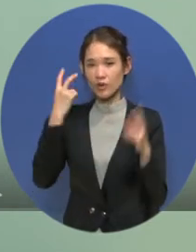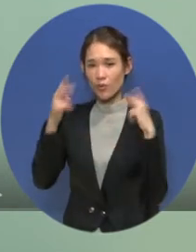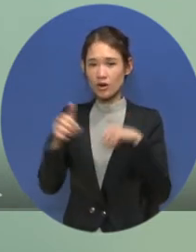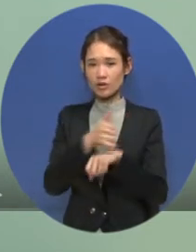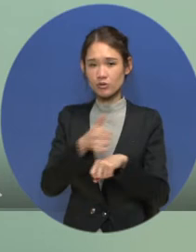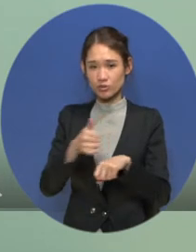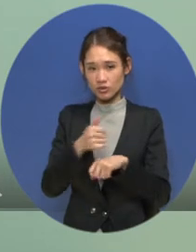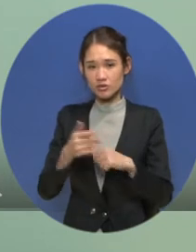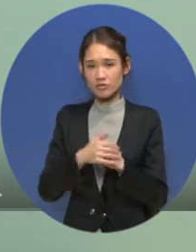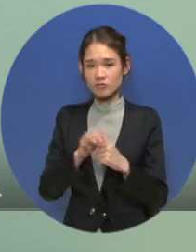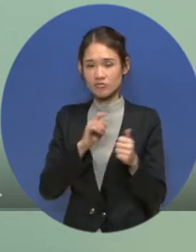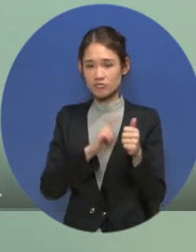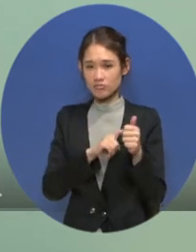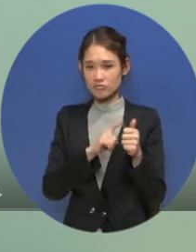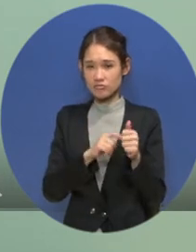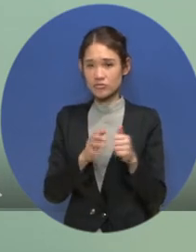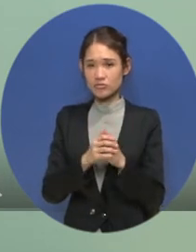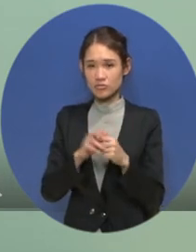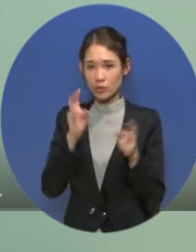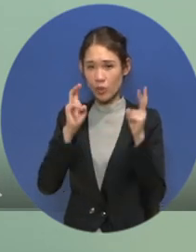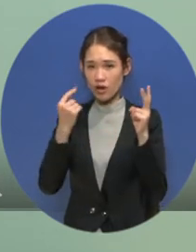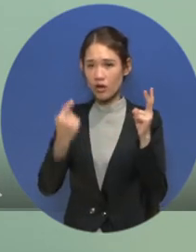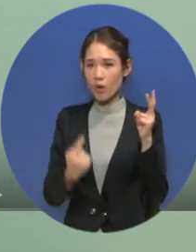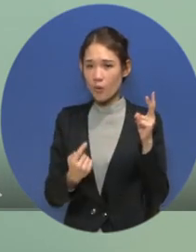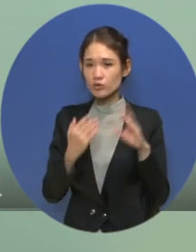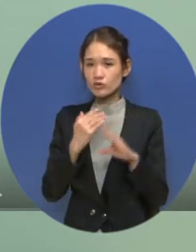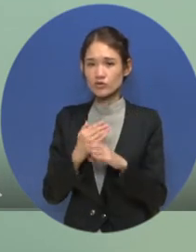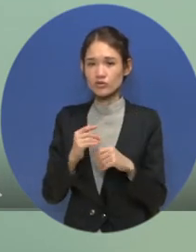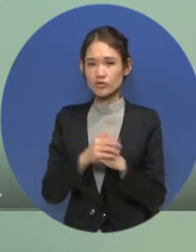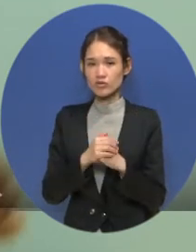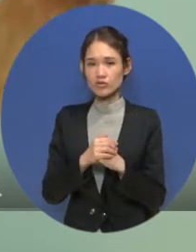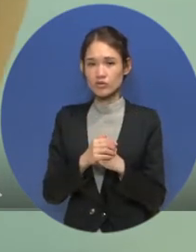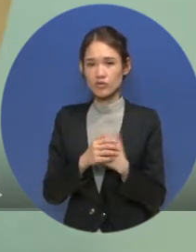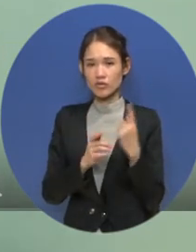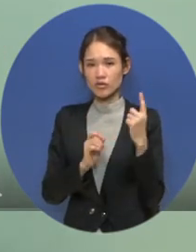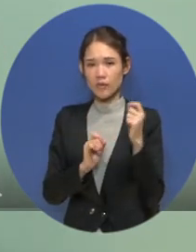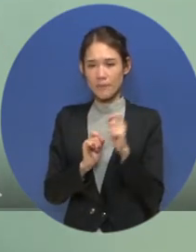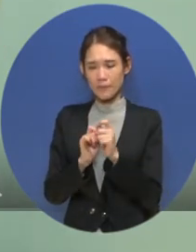퇴근하고. 근데 이 친구는 출근하는데 한 번은